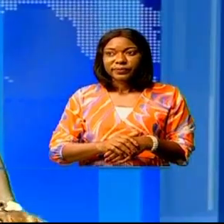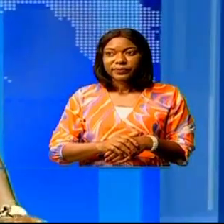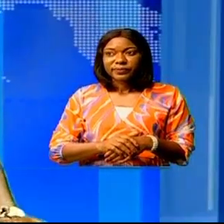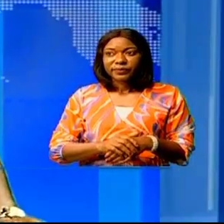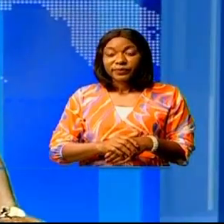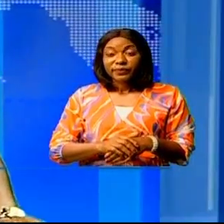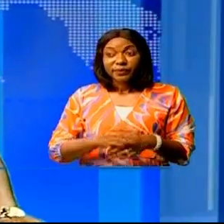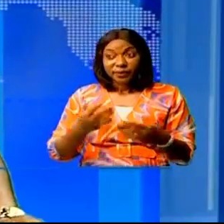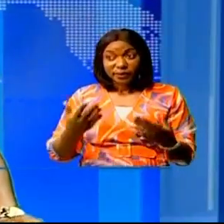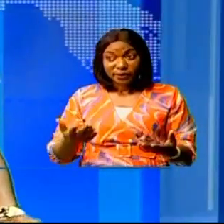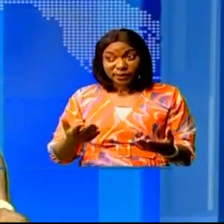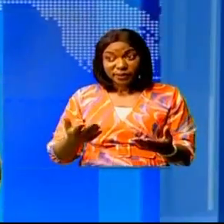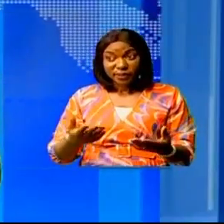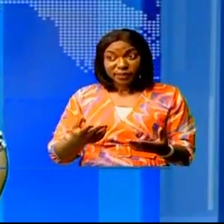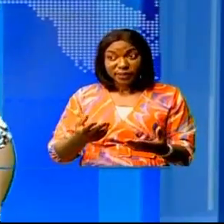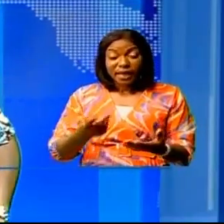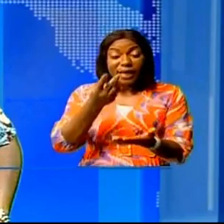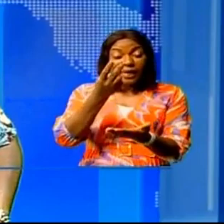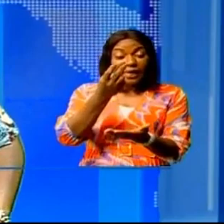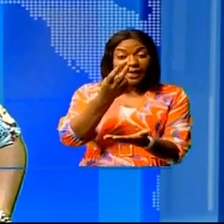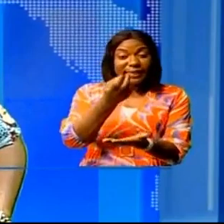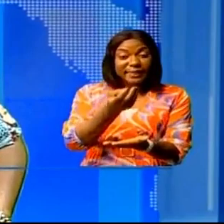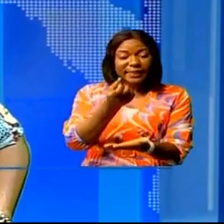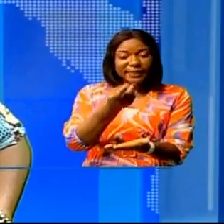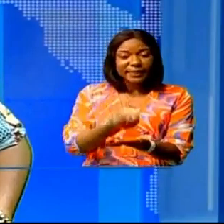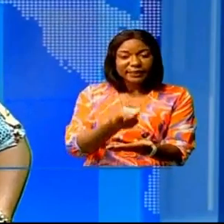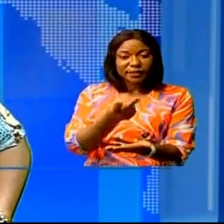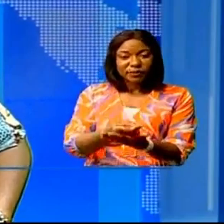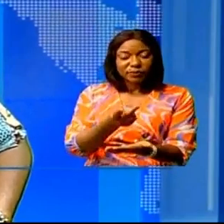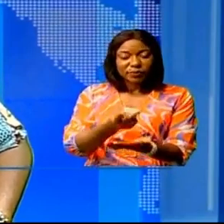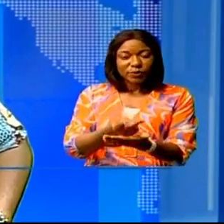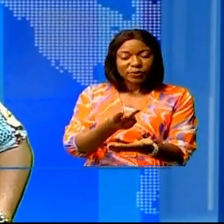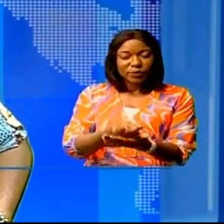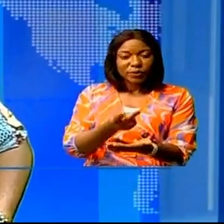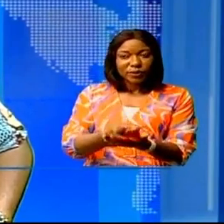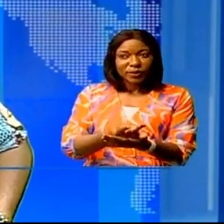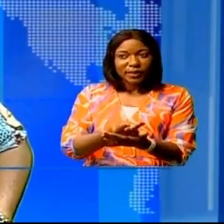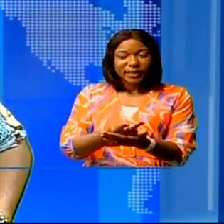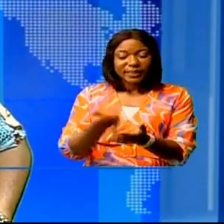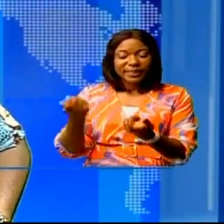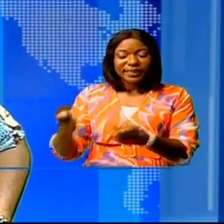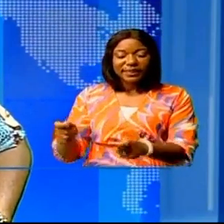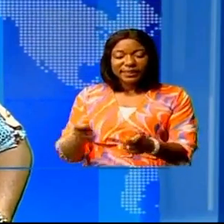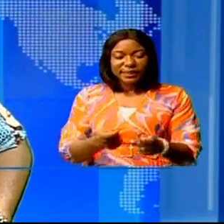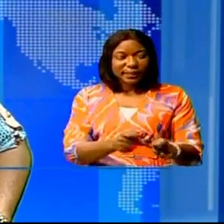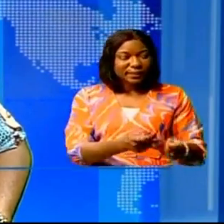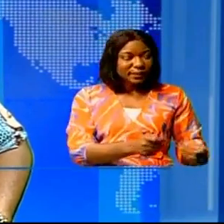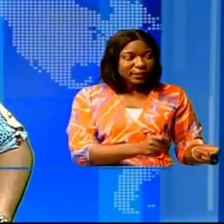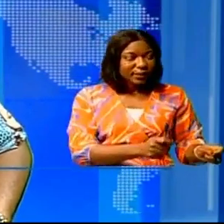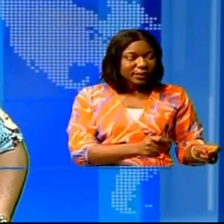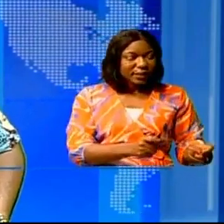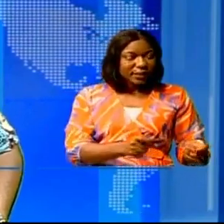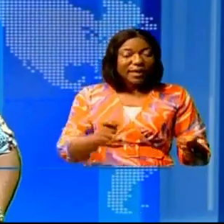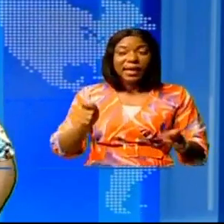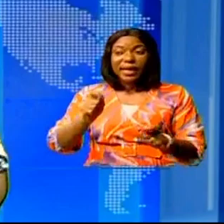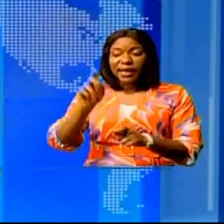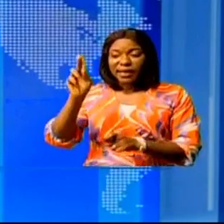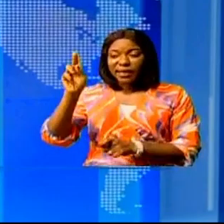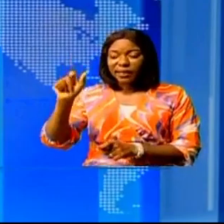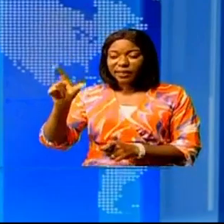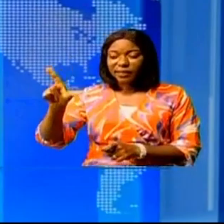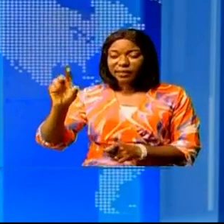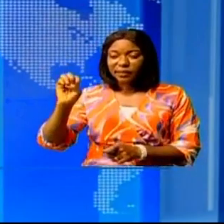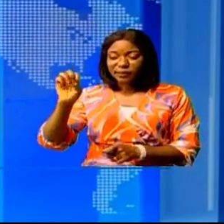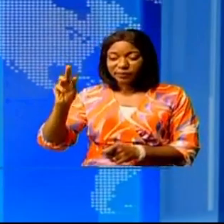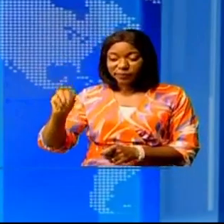Et en sport, dans les provinces, le football club Tanganyika de Kalemie participera au championnat provincial du Tanganyika